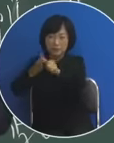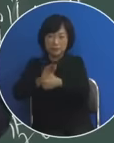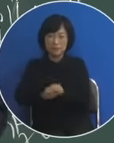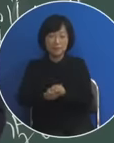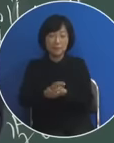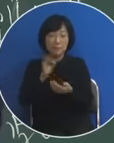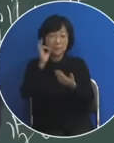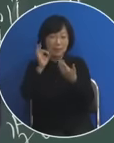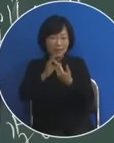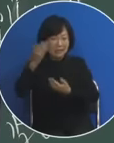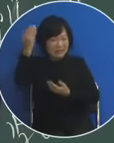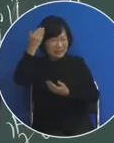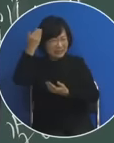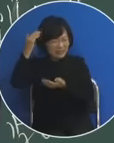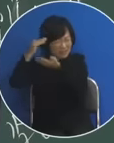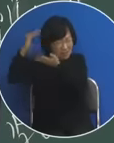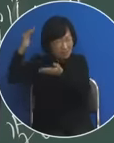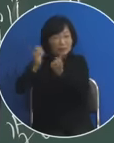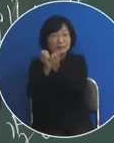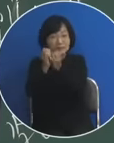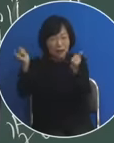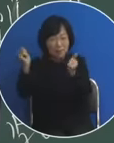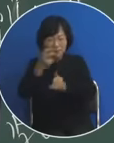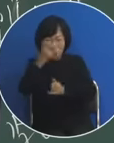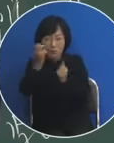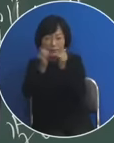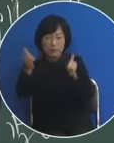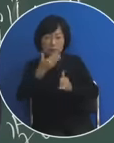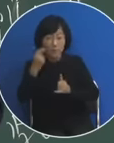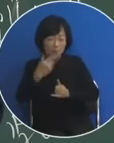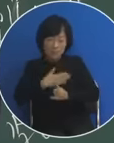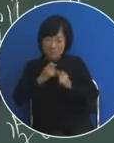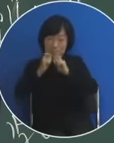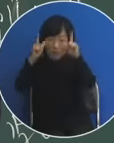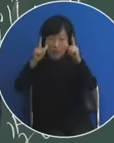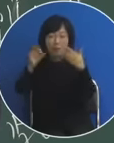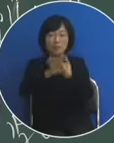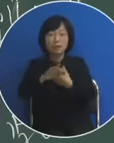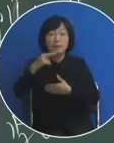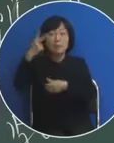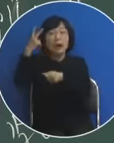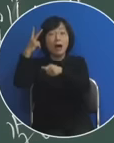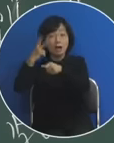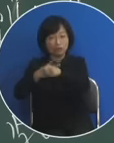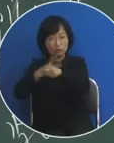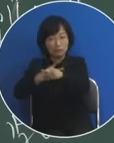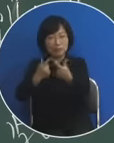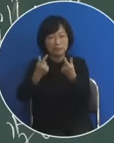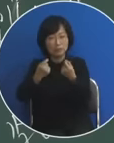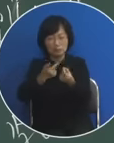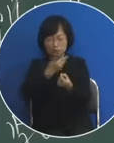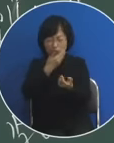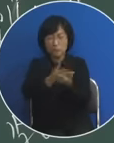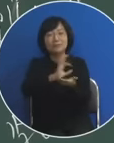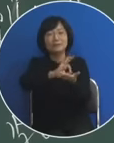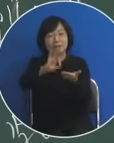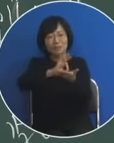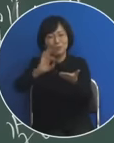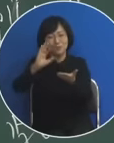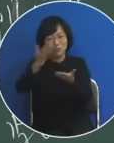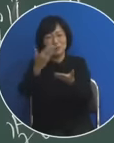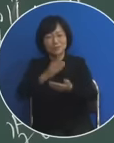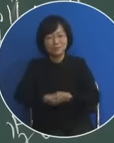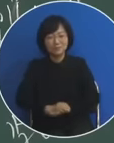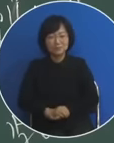쓰임 받습니다. And the gospel correctly goes into intellectuals, they can be used like Paul. 문제는 잘 안 들어가는 겁니다. But the problem is that it doesn't go in very easily.